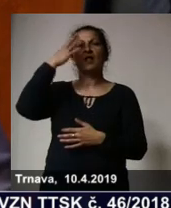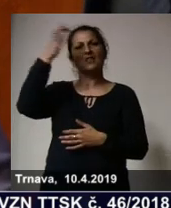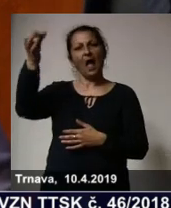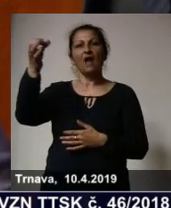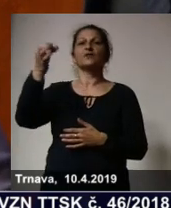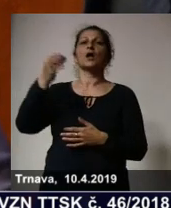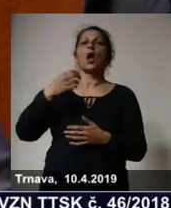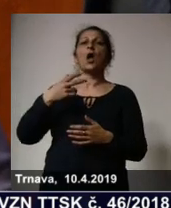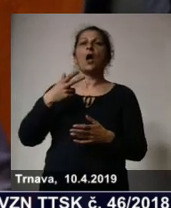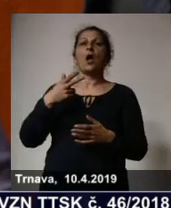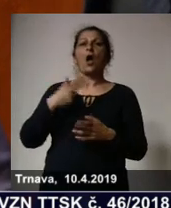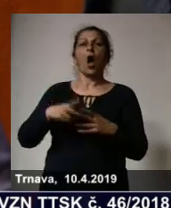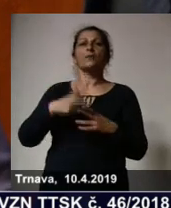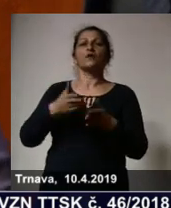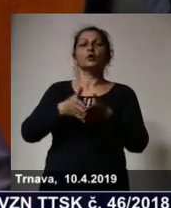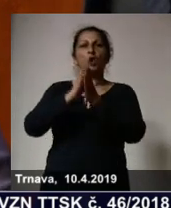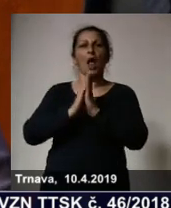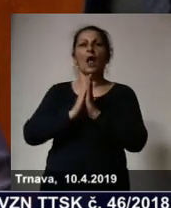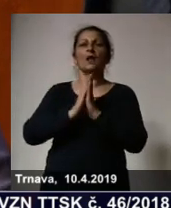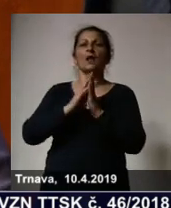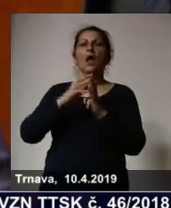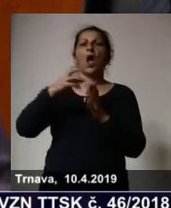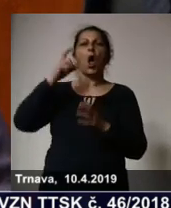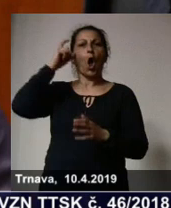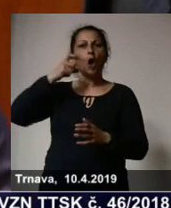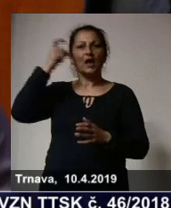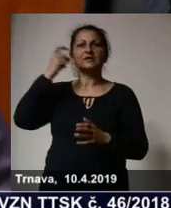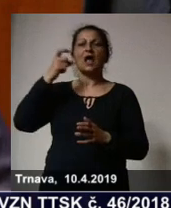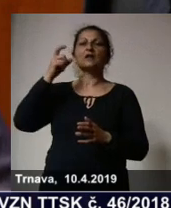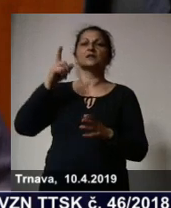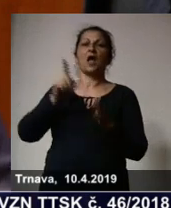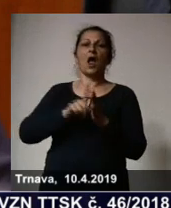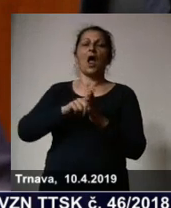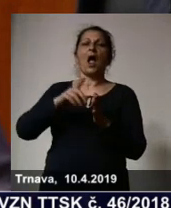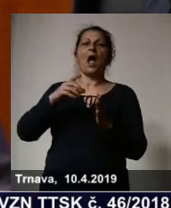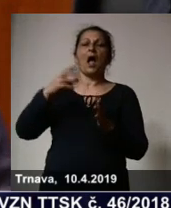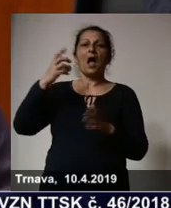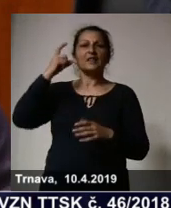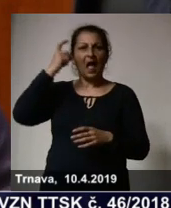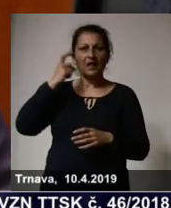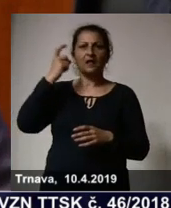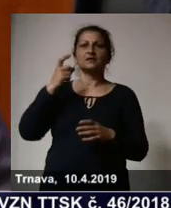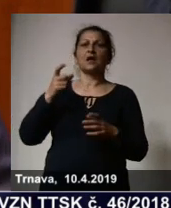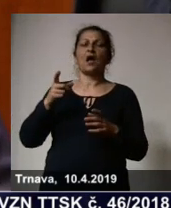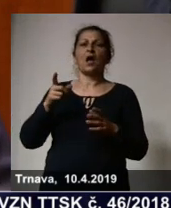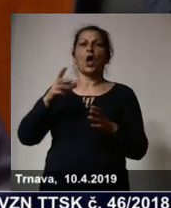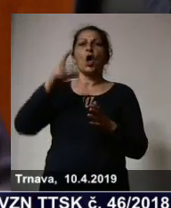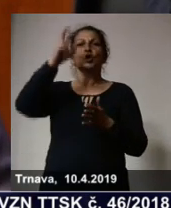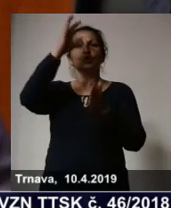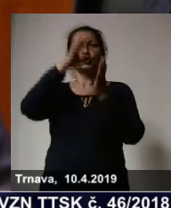okruh oprávnených žiadateľov o neziskové organizácie a nadácie. Navrhujem teda doplniť vo výzve v článku 2 odsek